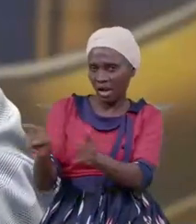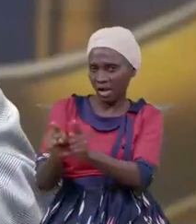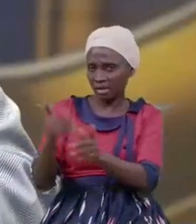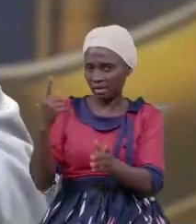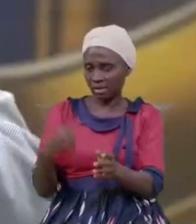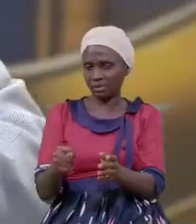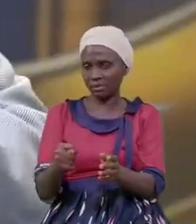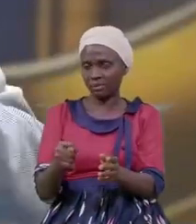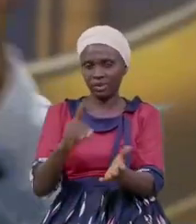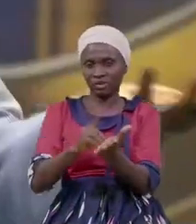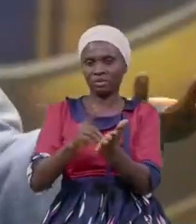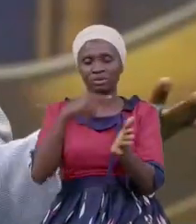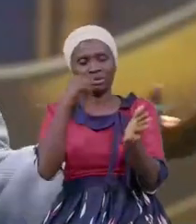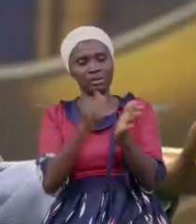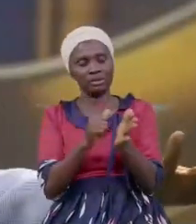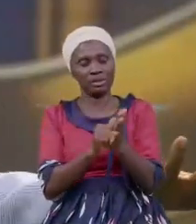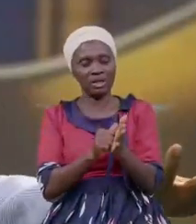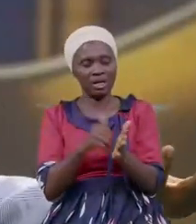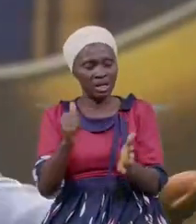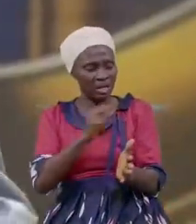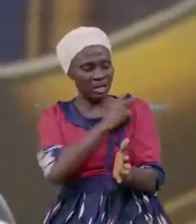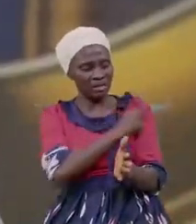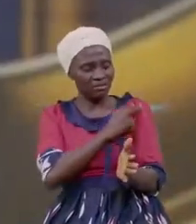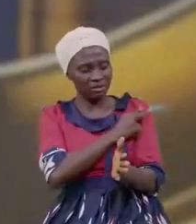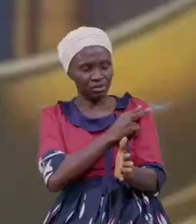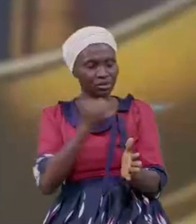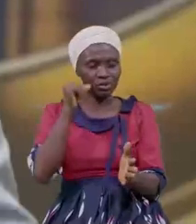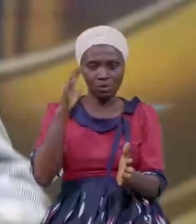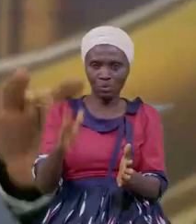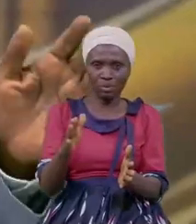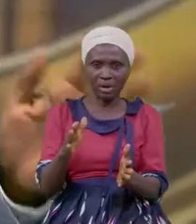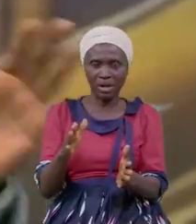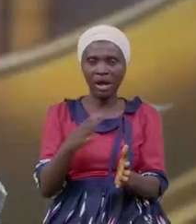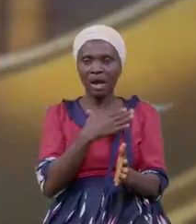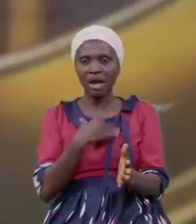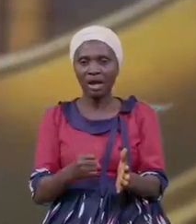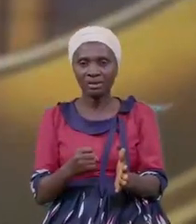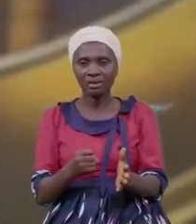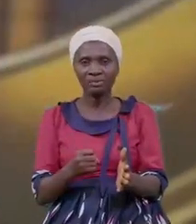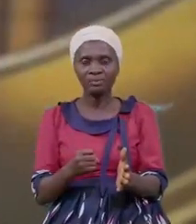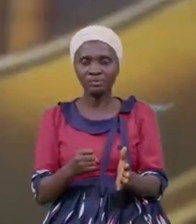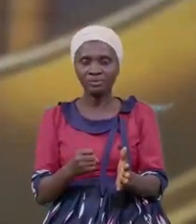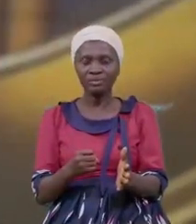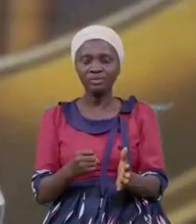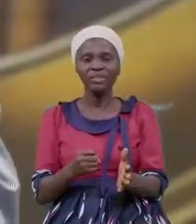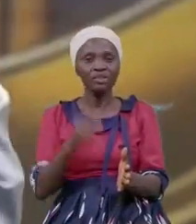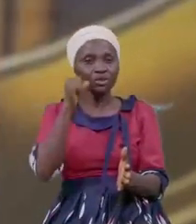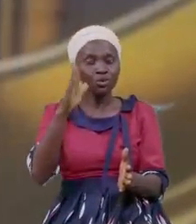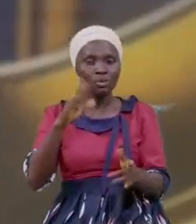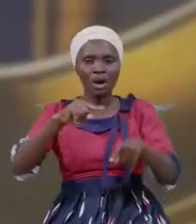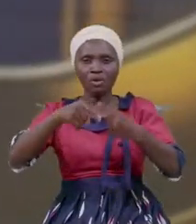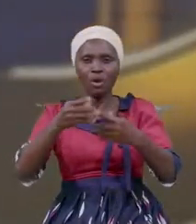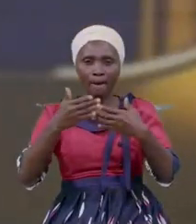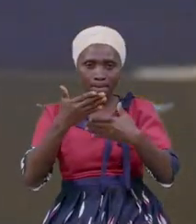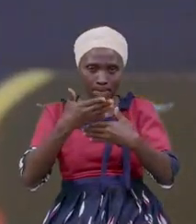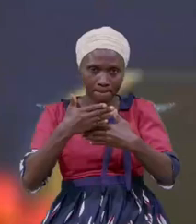un cœur déterminé finalement a vaincu et ira au-delà de ce que le docteur les médecins ont